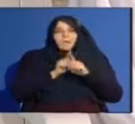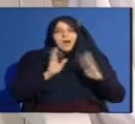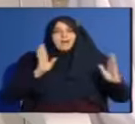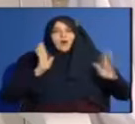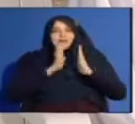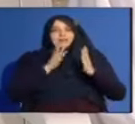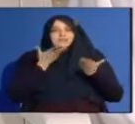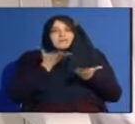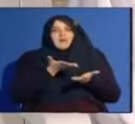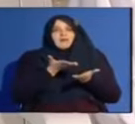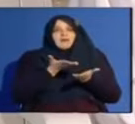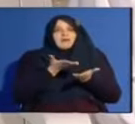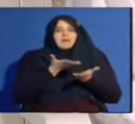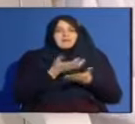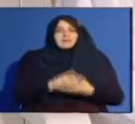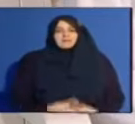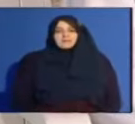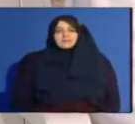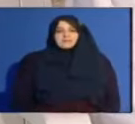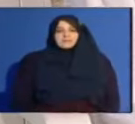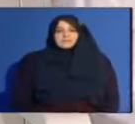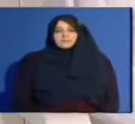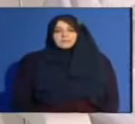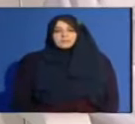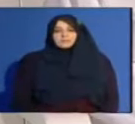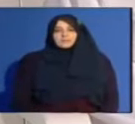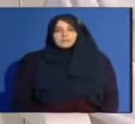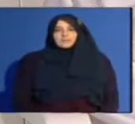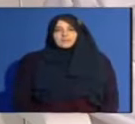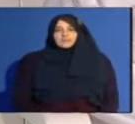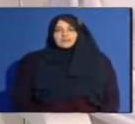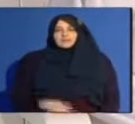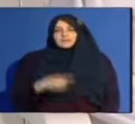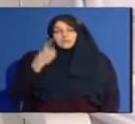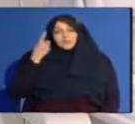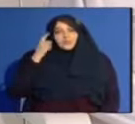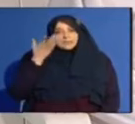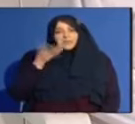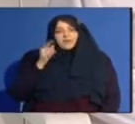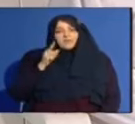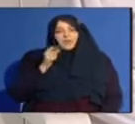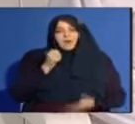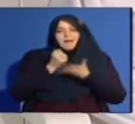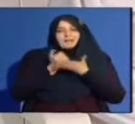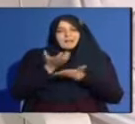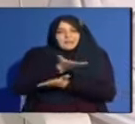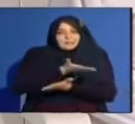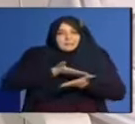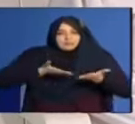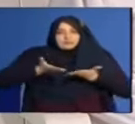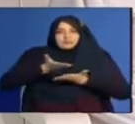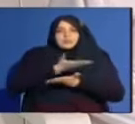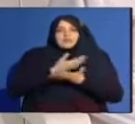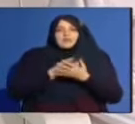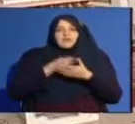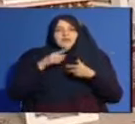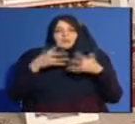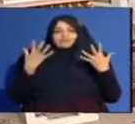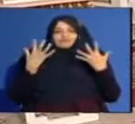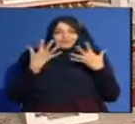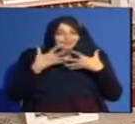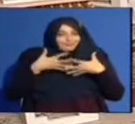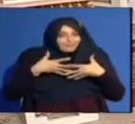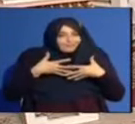على هذه المواجهة. لذلك لابد من التعاون، ولابد من التناغم، لابد